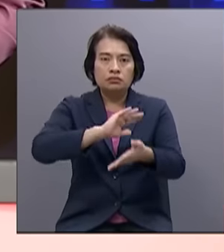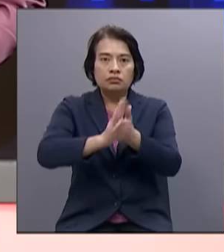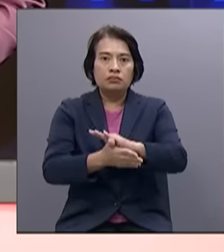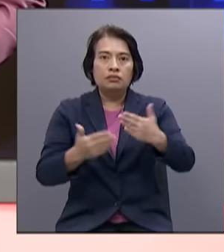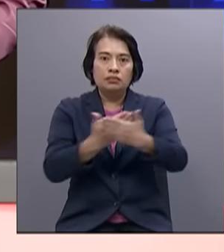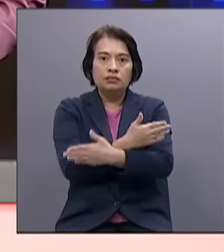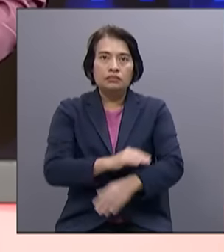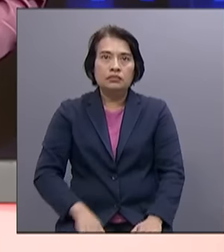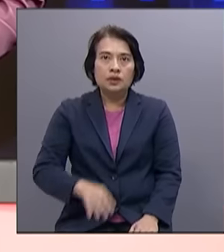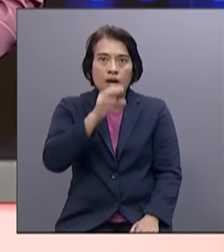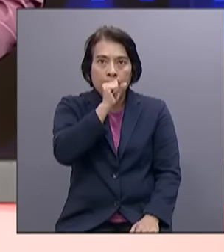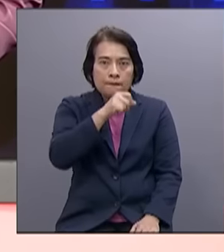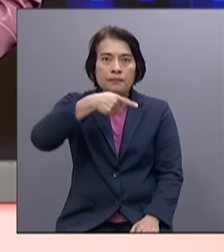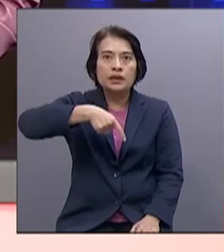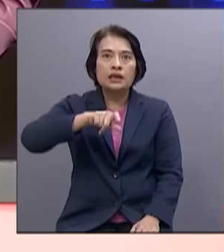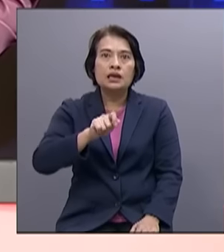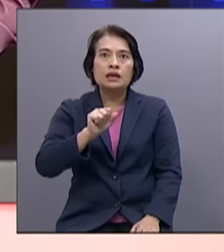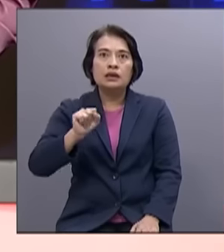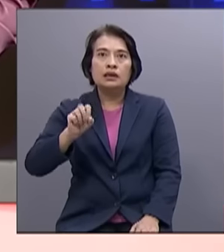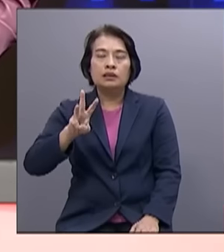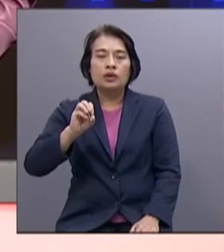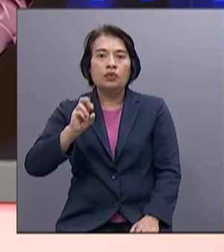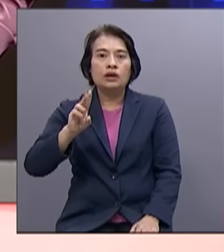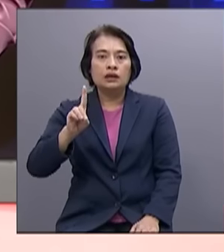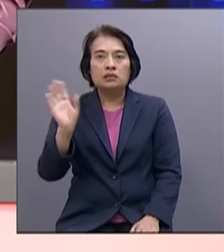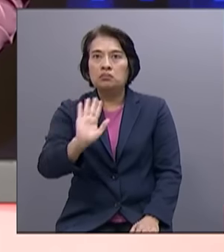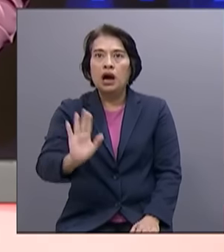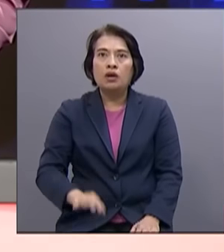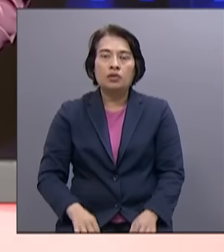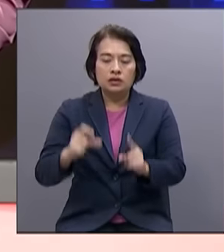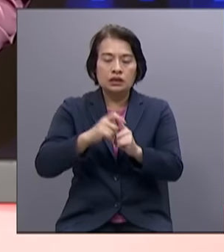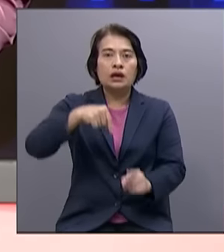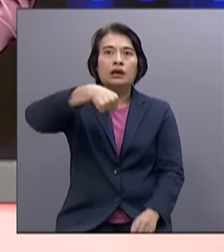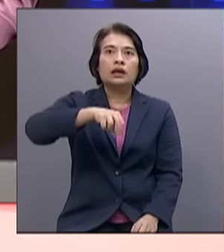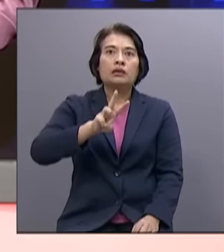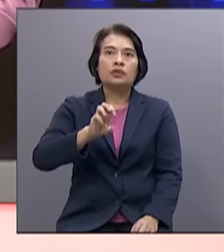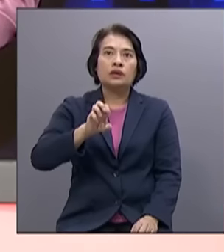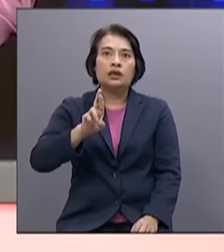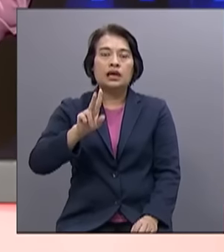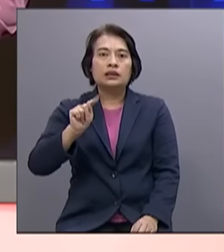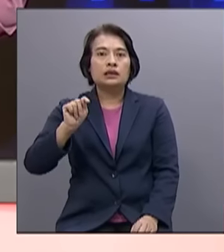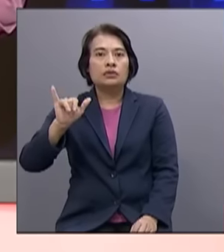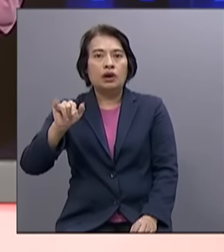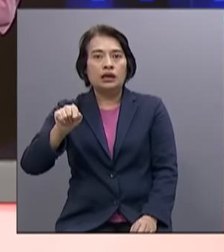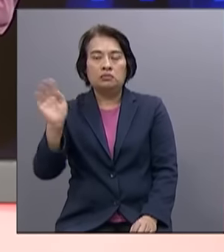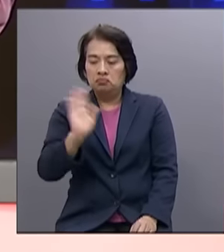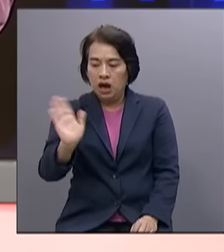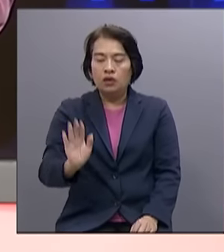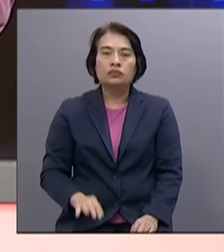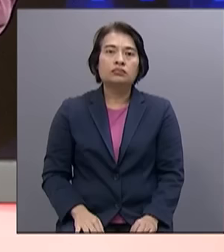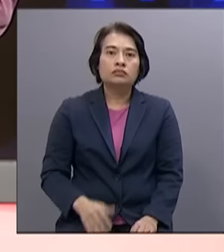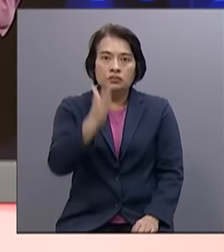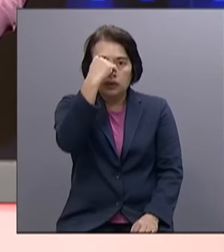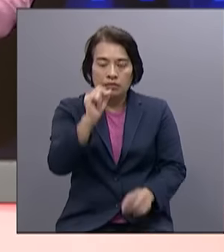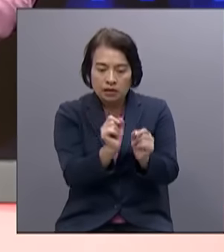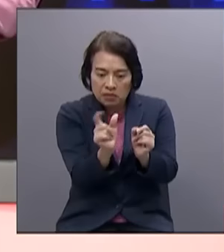พาสเวิร์ดคือคำว่าพาสเวิร์ดนะคะอันนี้ก็ไม่ควรตั้งหรือคำว่า Q W r tอันนี้คือจะเป็นตัวอักษรที่มันเรียงกันอยู่